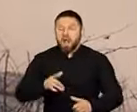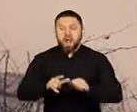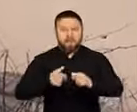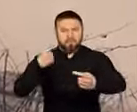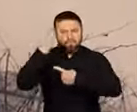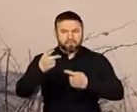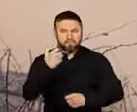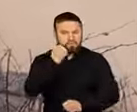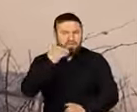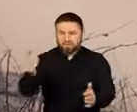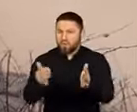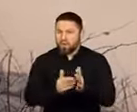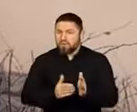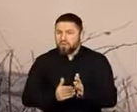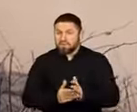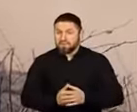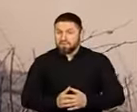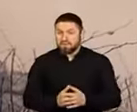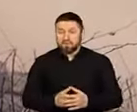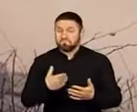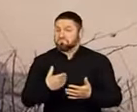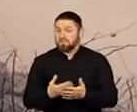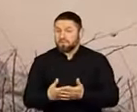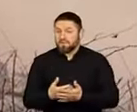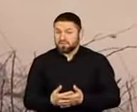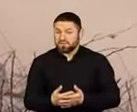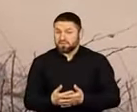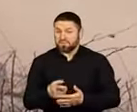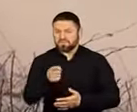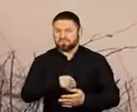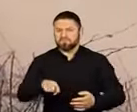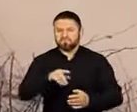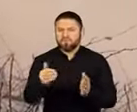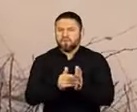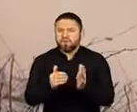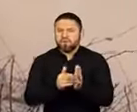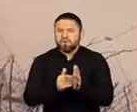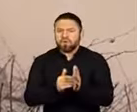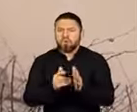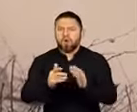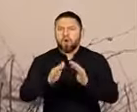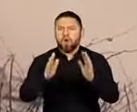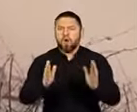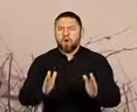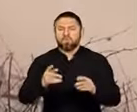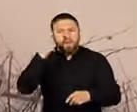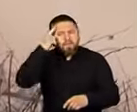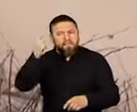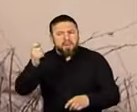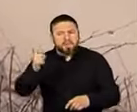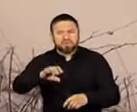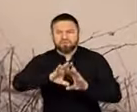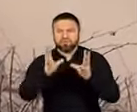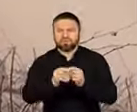wydaje mi się, że jest to potrzebne, chociażby z tego względu, z jakich są potrzebne obozy kaźni, pamięć o tym,